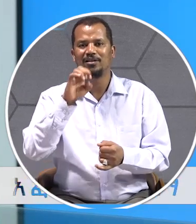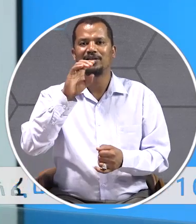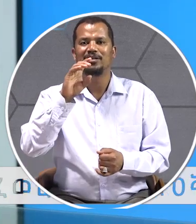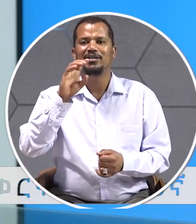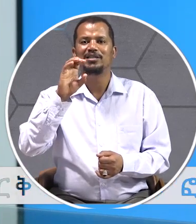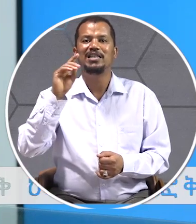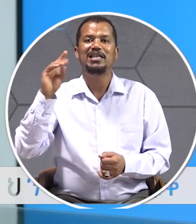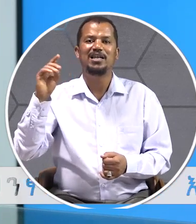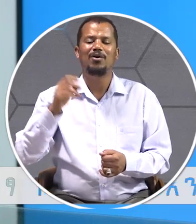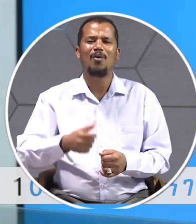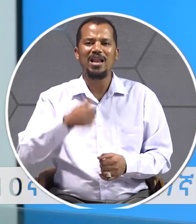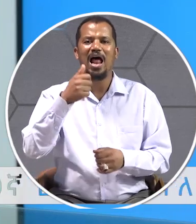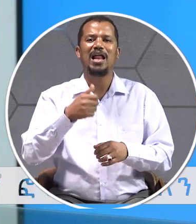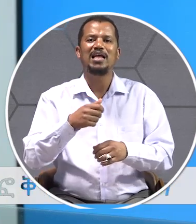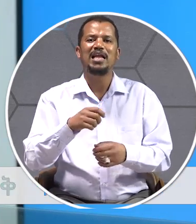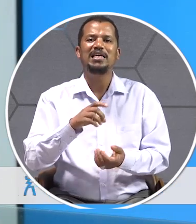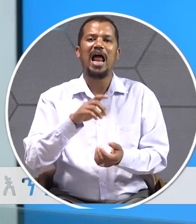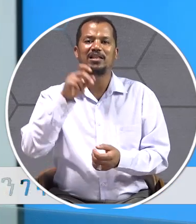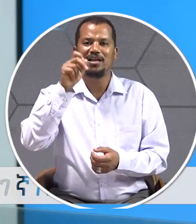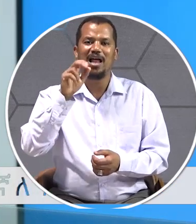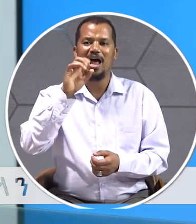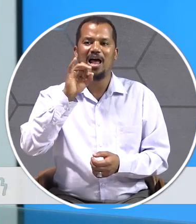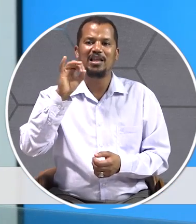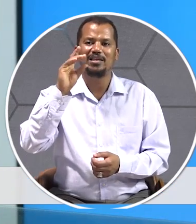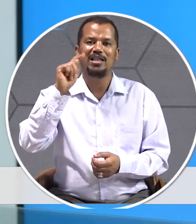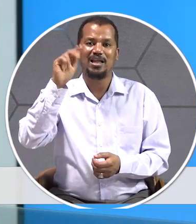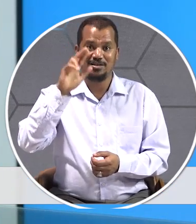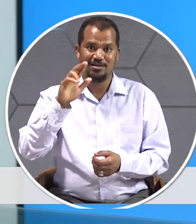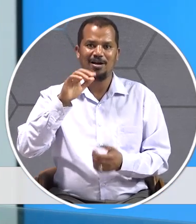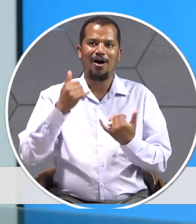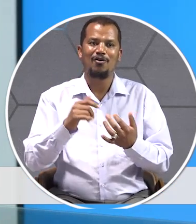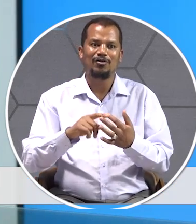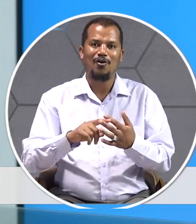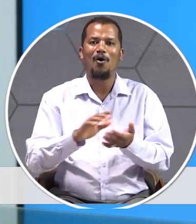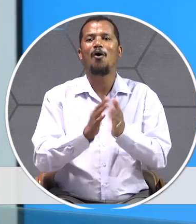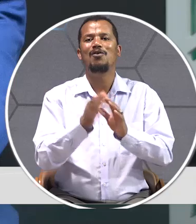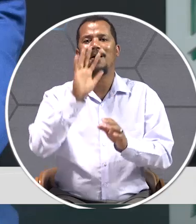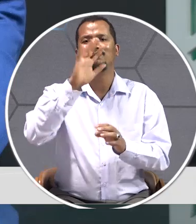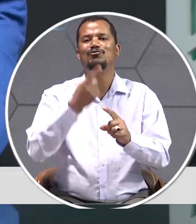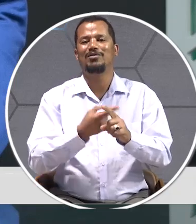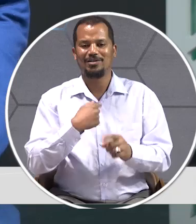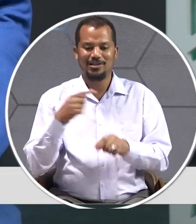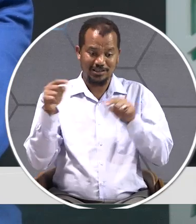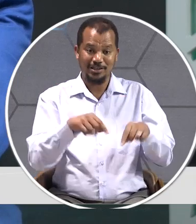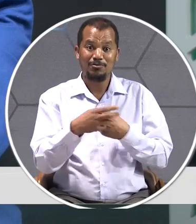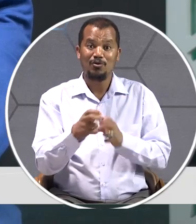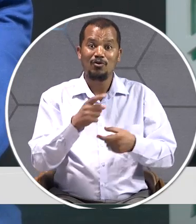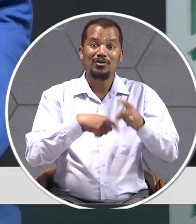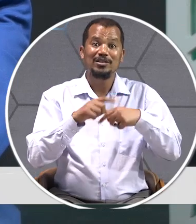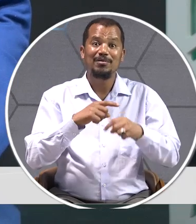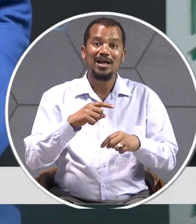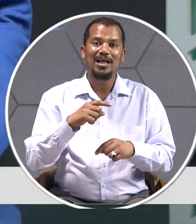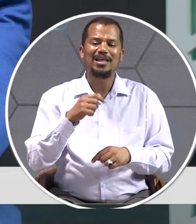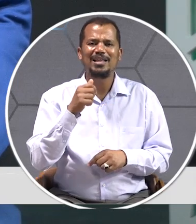የኢሲዲዲ ኤክስኪዩቲቭ ዳይሬክተር ከሆንኩ አሁን 5 ወር ሆነኝ። በዚህ ስቱዲዮ በመጣህበት እንኳን እንደ